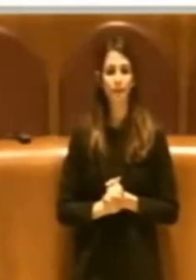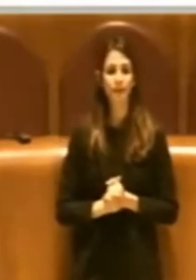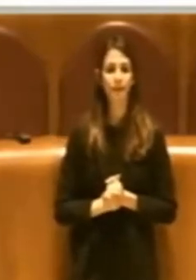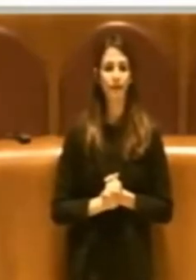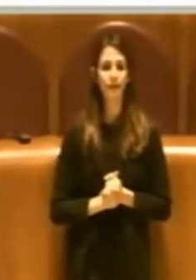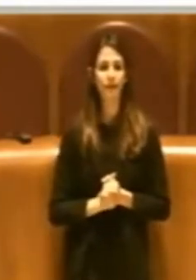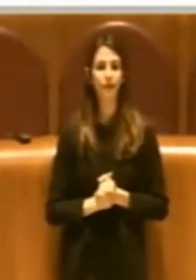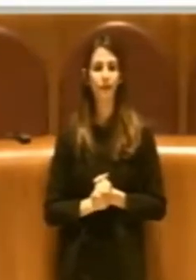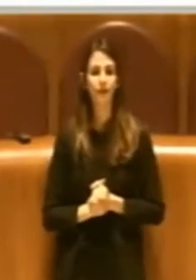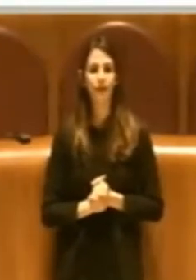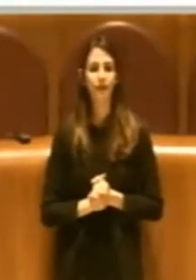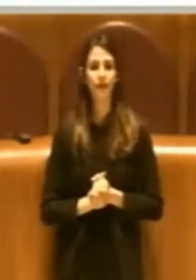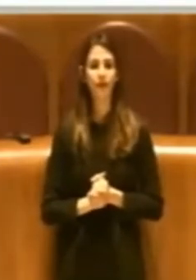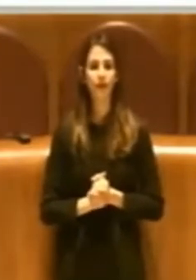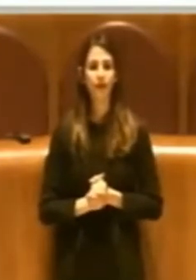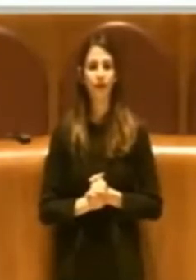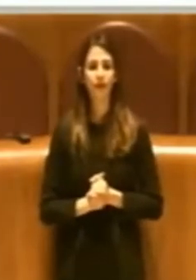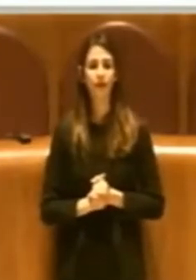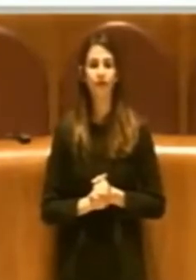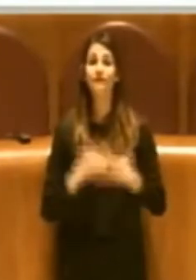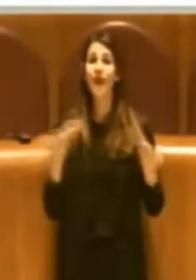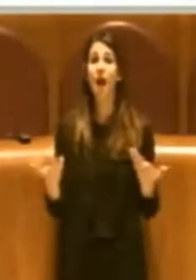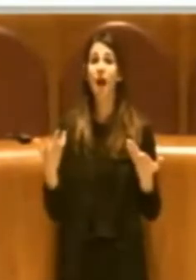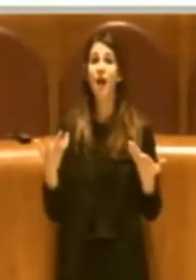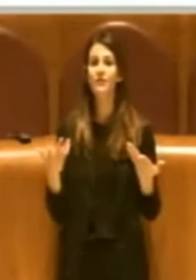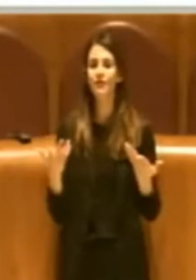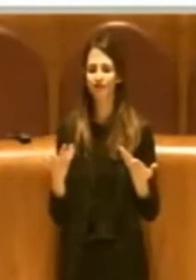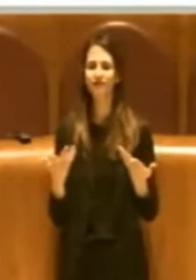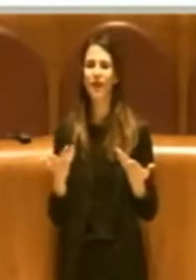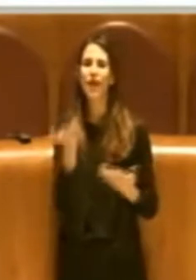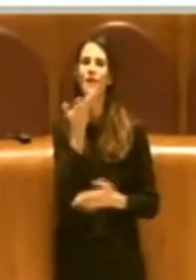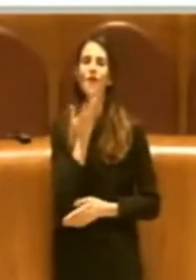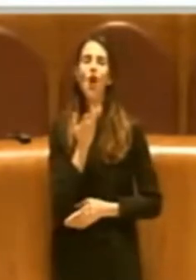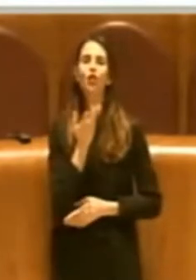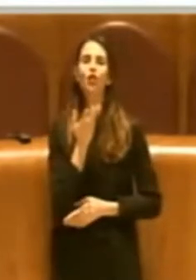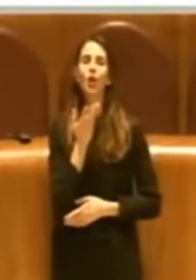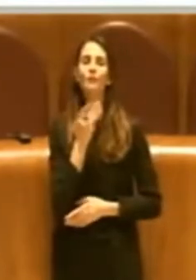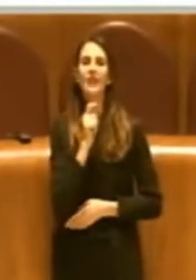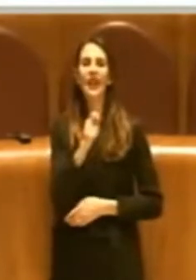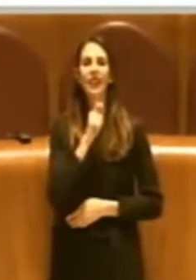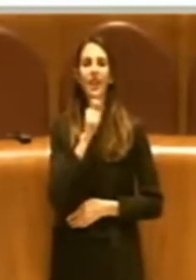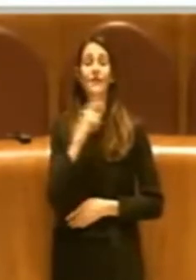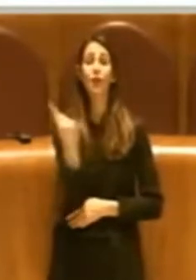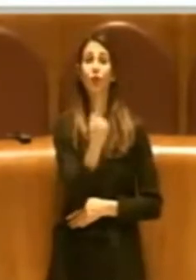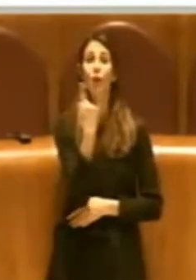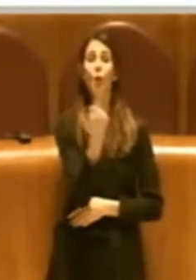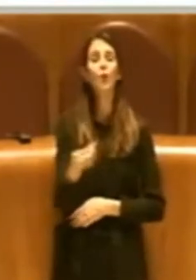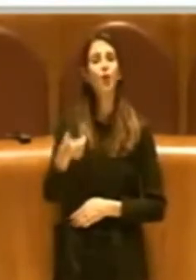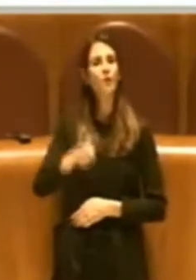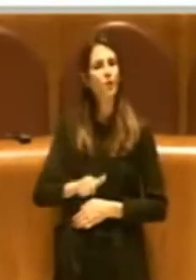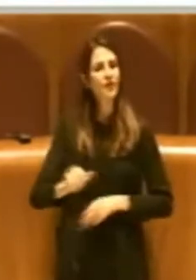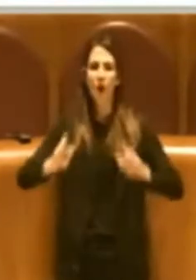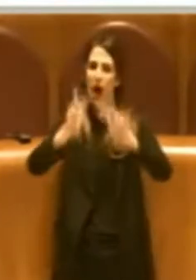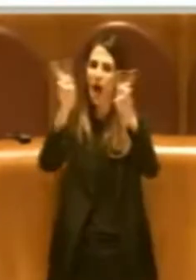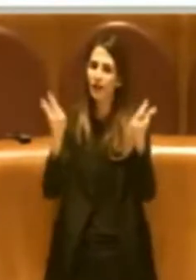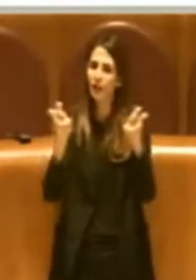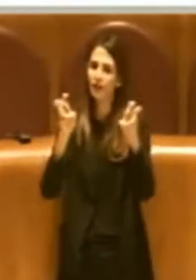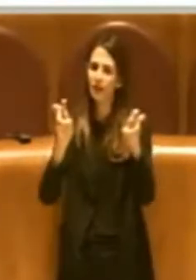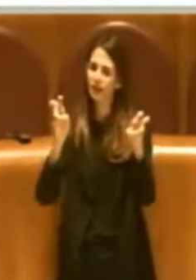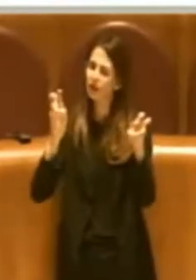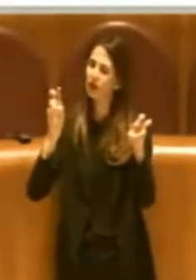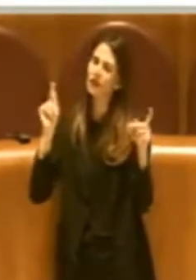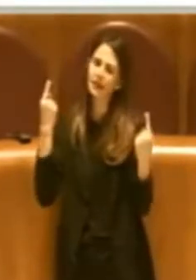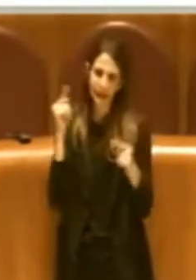Allora, ne ho approfittato appunto per fare un intervento unico perché l'argomento è molto complesso, l'abbiamo lungamente discusso in diverse